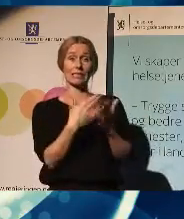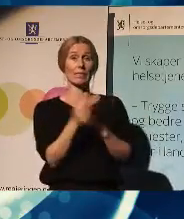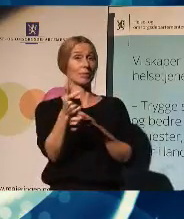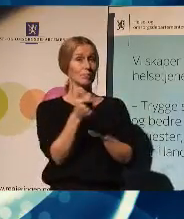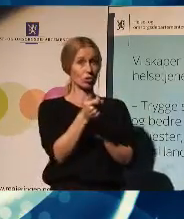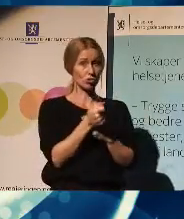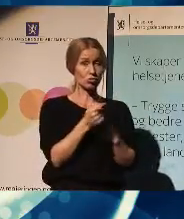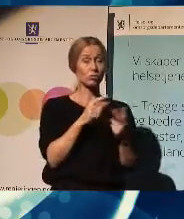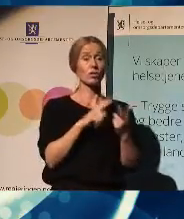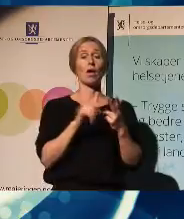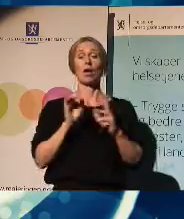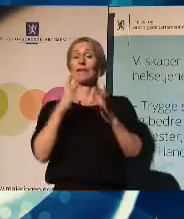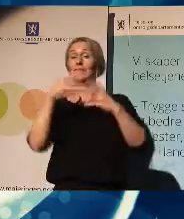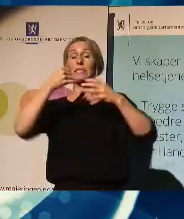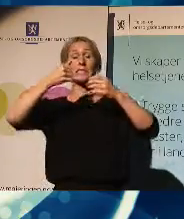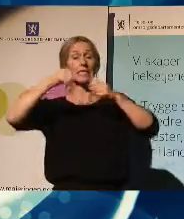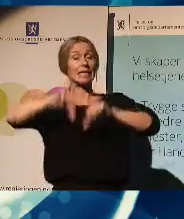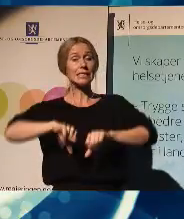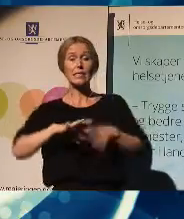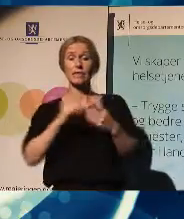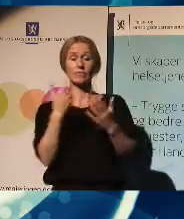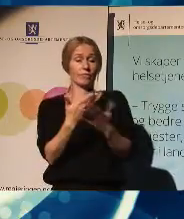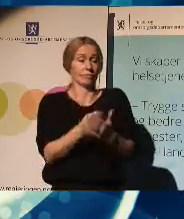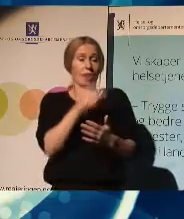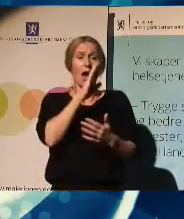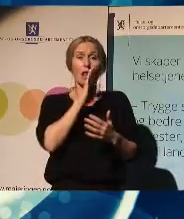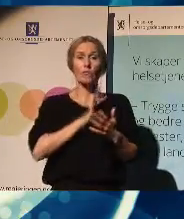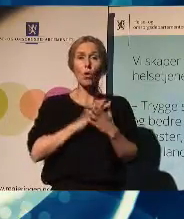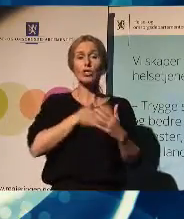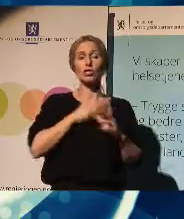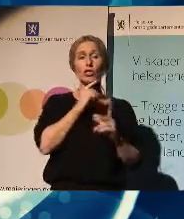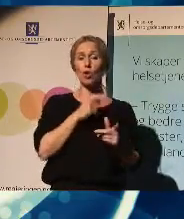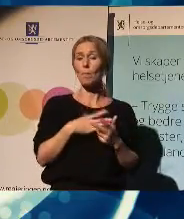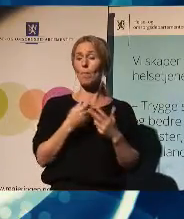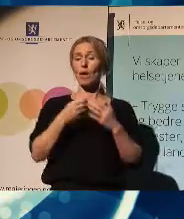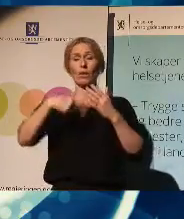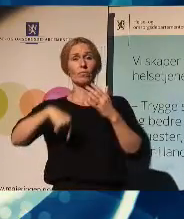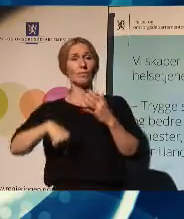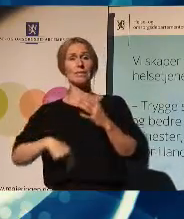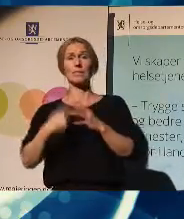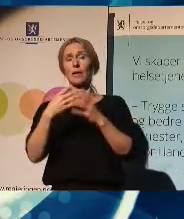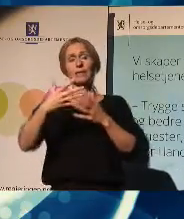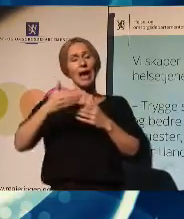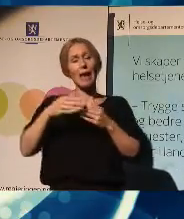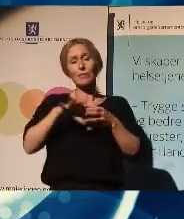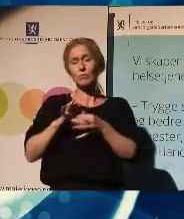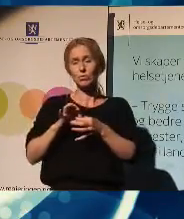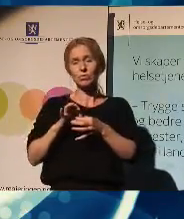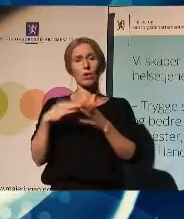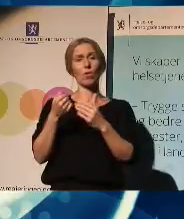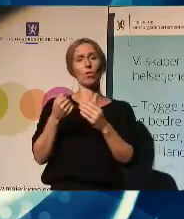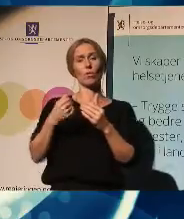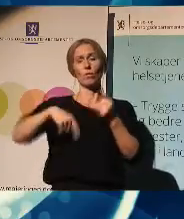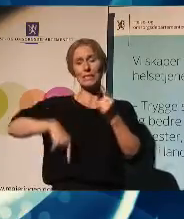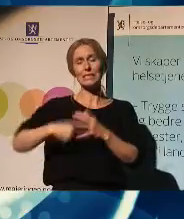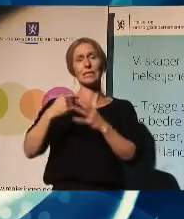være livskriser som alvorlig sykdom, tap av nærstående og tap av mental